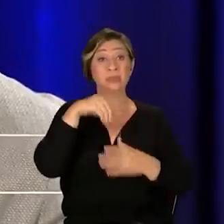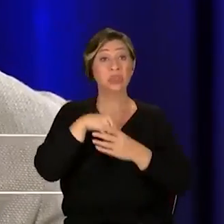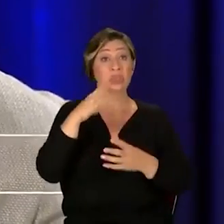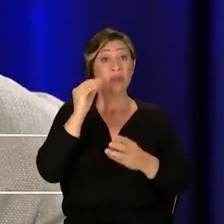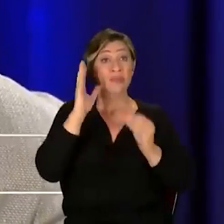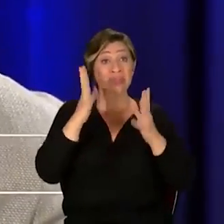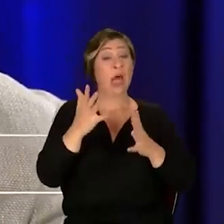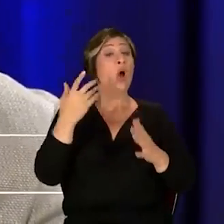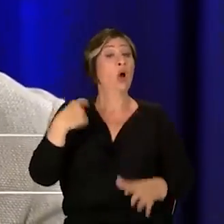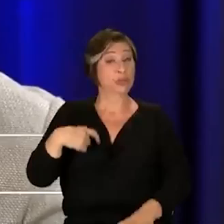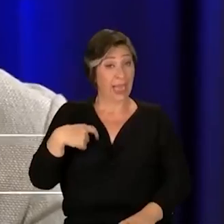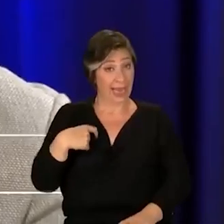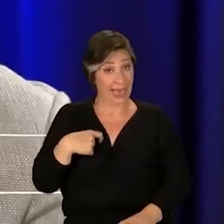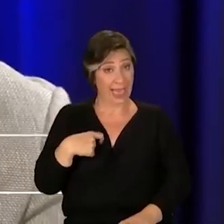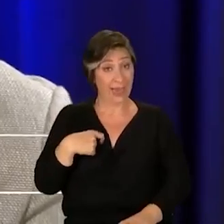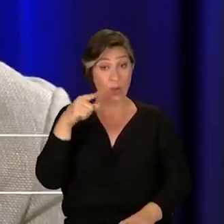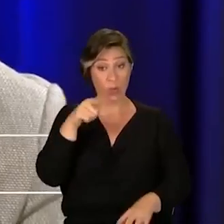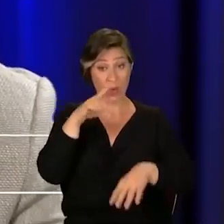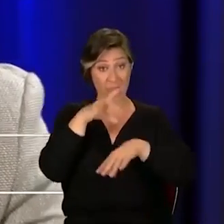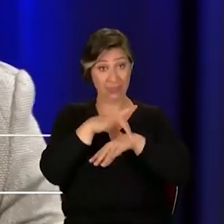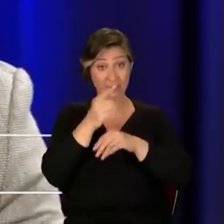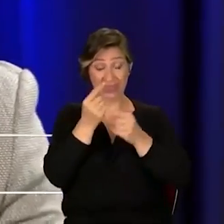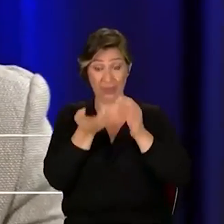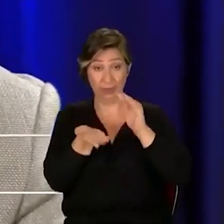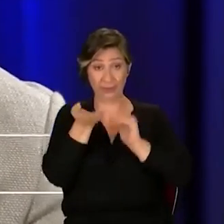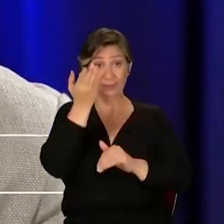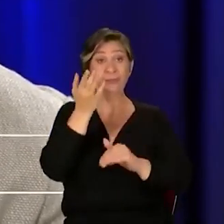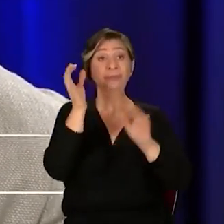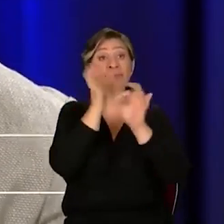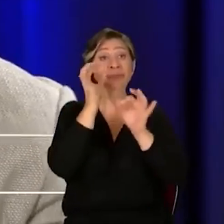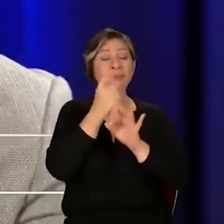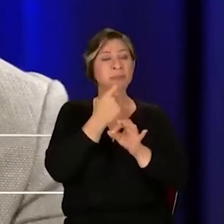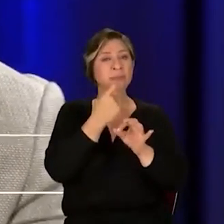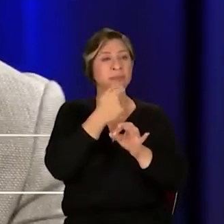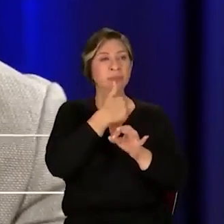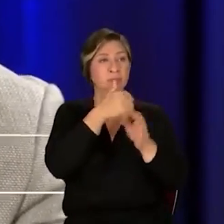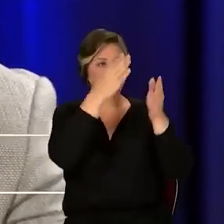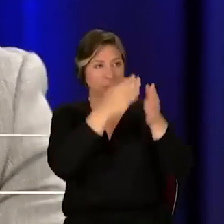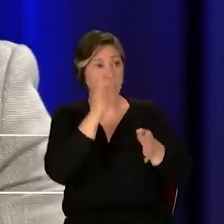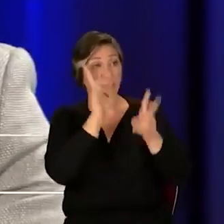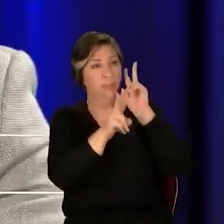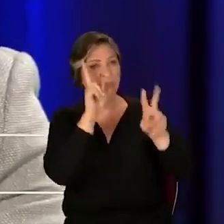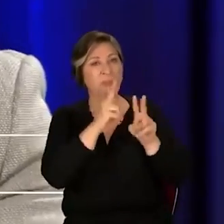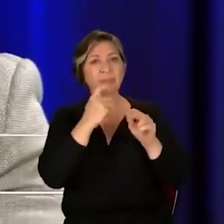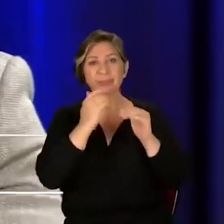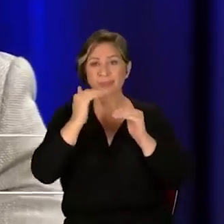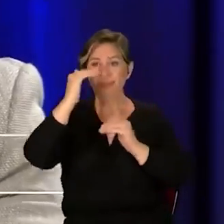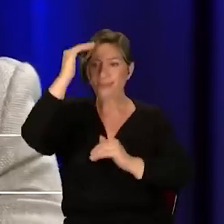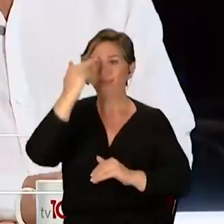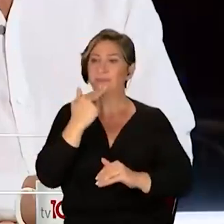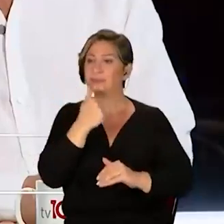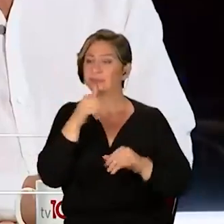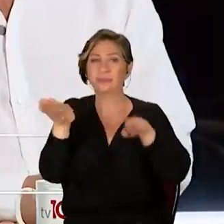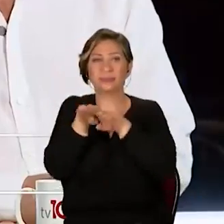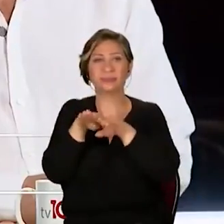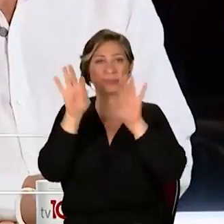kriter özellikle bu hastalık biraz daha fazla erken yaşlarda erkeklerde gözüküyor. Ama ileri yaşlarda kadın erkek